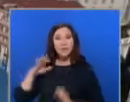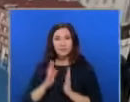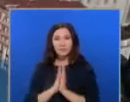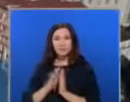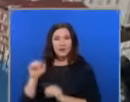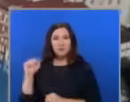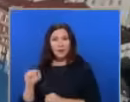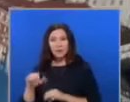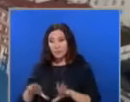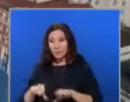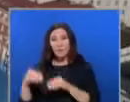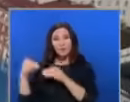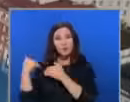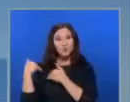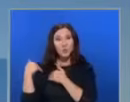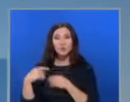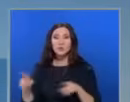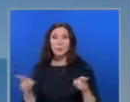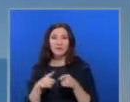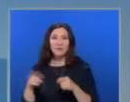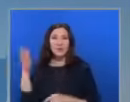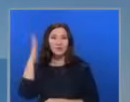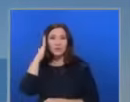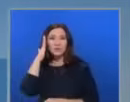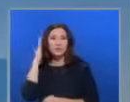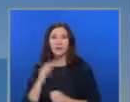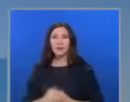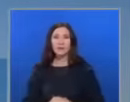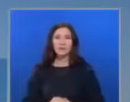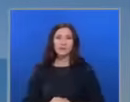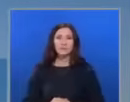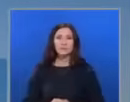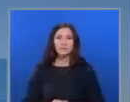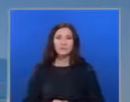Президентът призова партиите да поемат отговорност за управлението на страната.